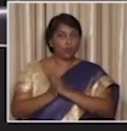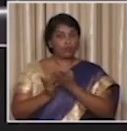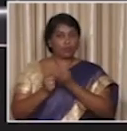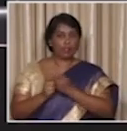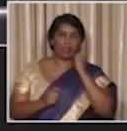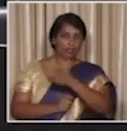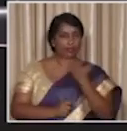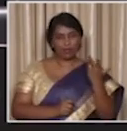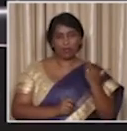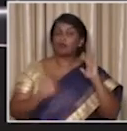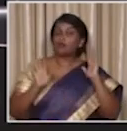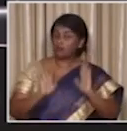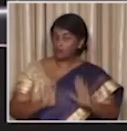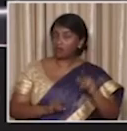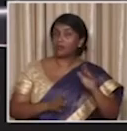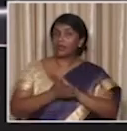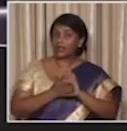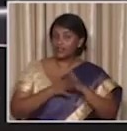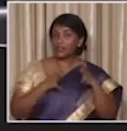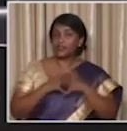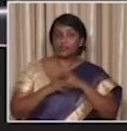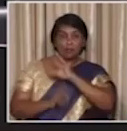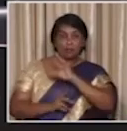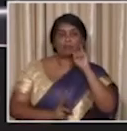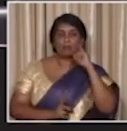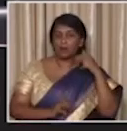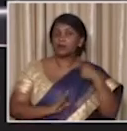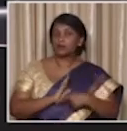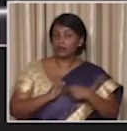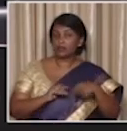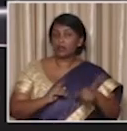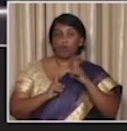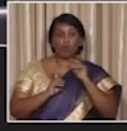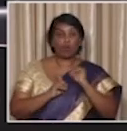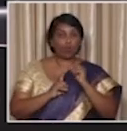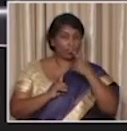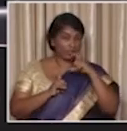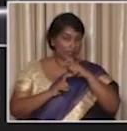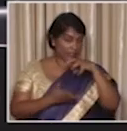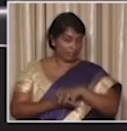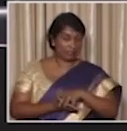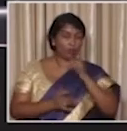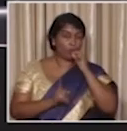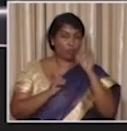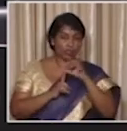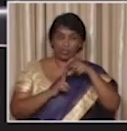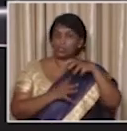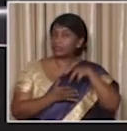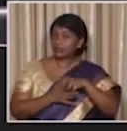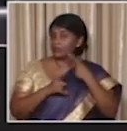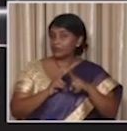yathi habai hesa vitarna danne naha me wenakota puttalan district ek vitarak nemei